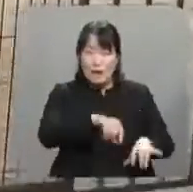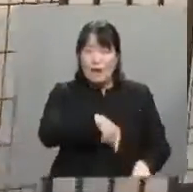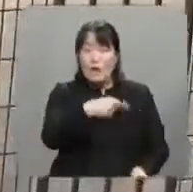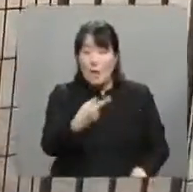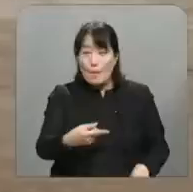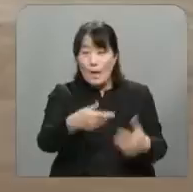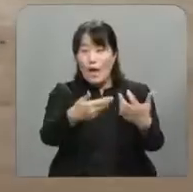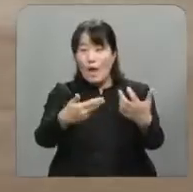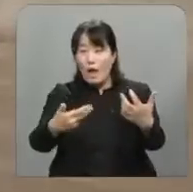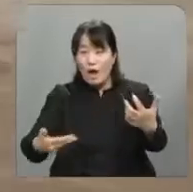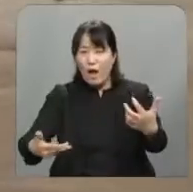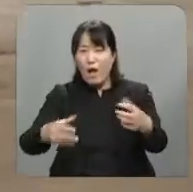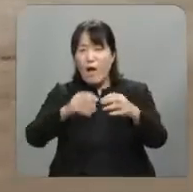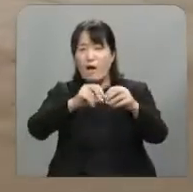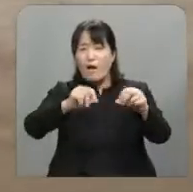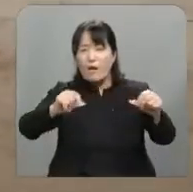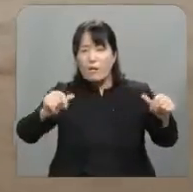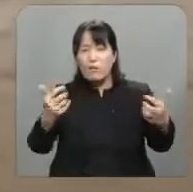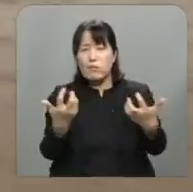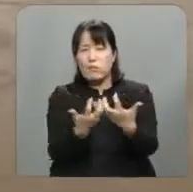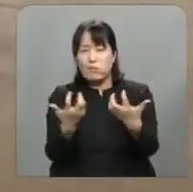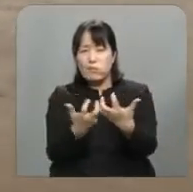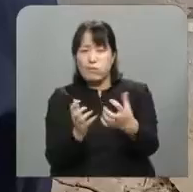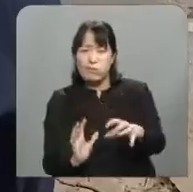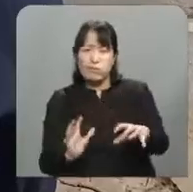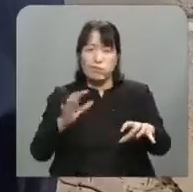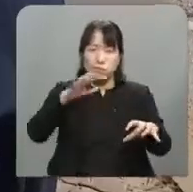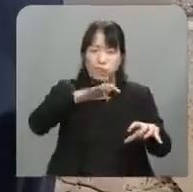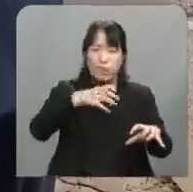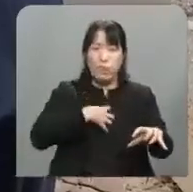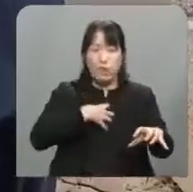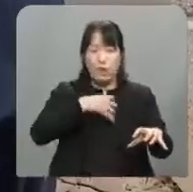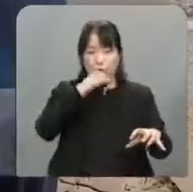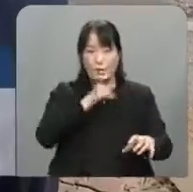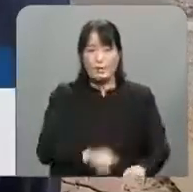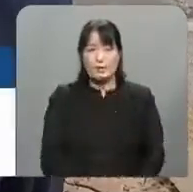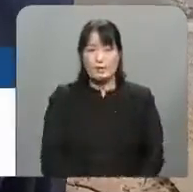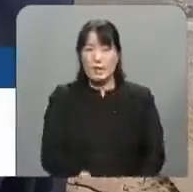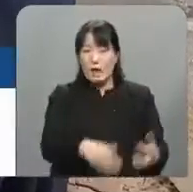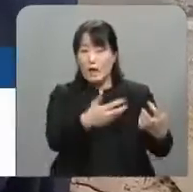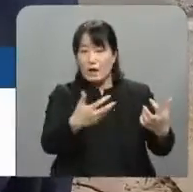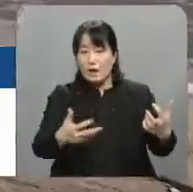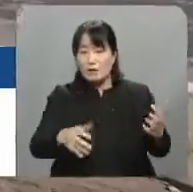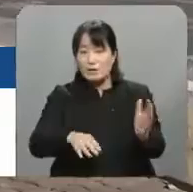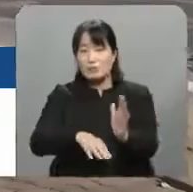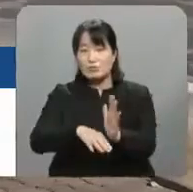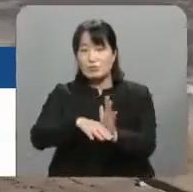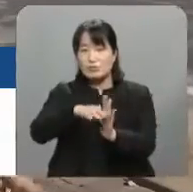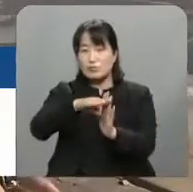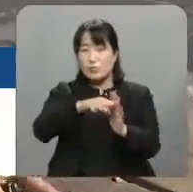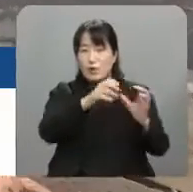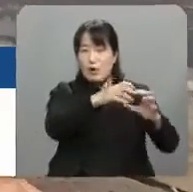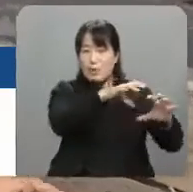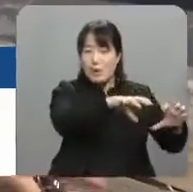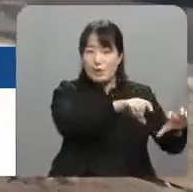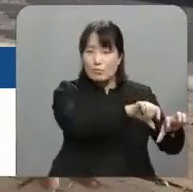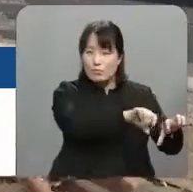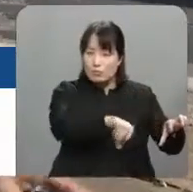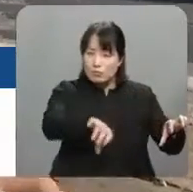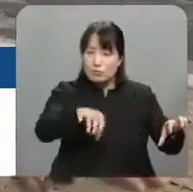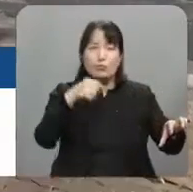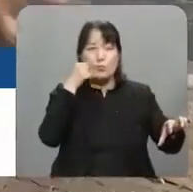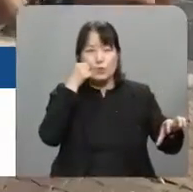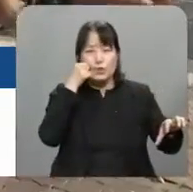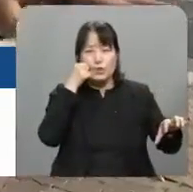흙탕물이 가득차 범람 위기에 놓였습니다 저 이제 우리 차니까 말 모리 빠져나가지 못하지